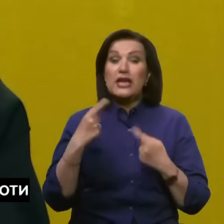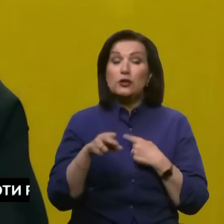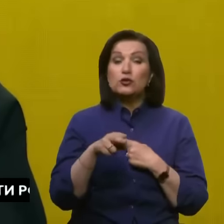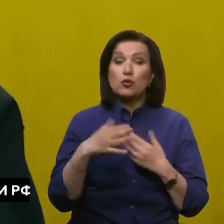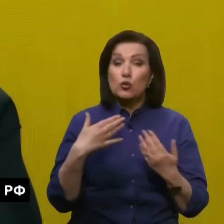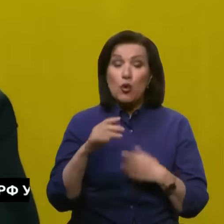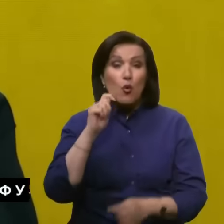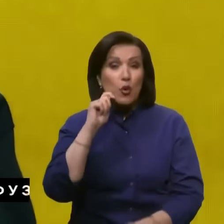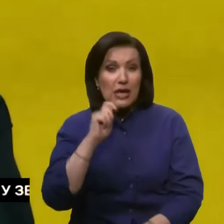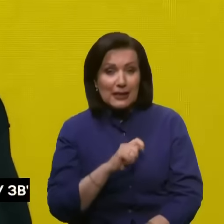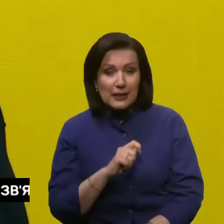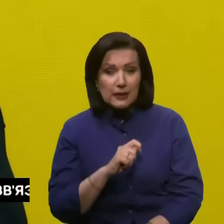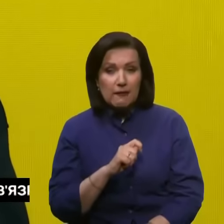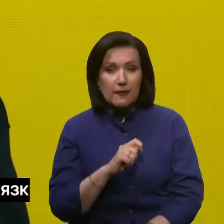України,